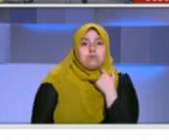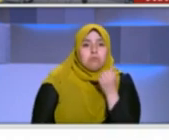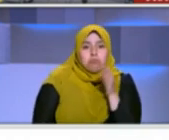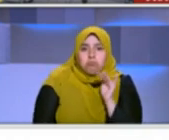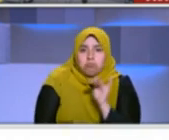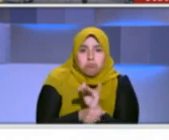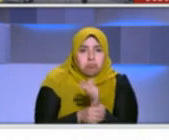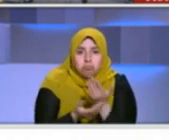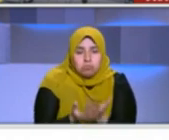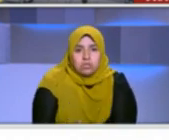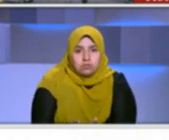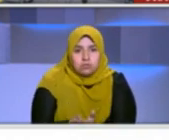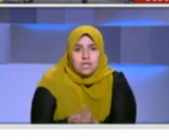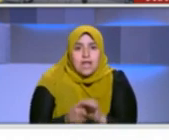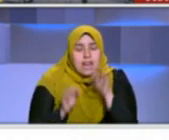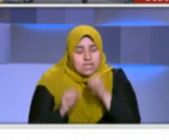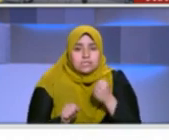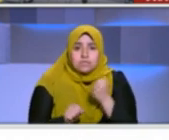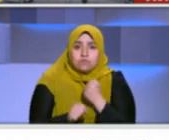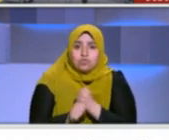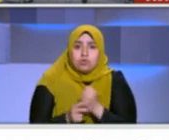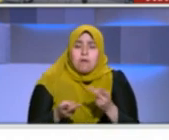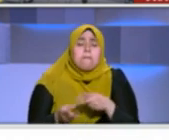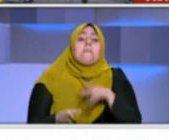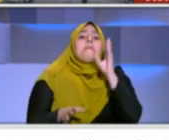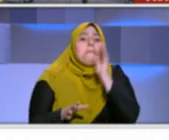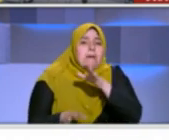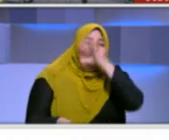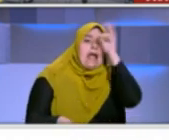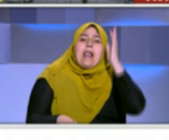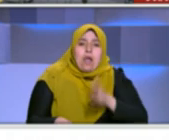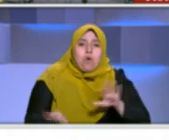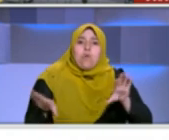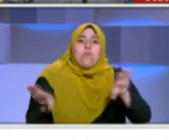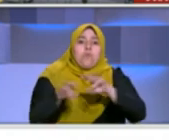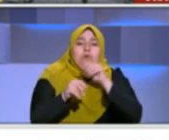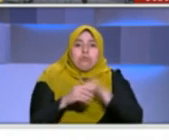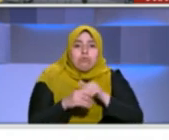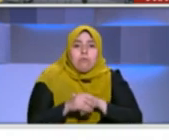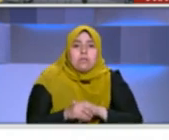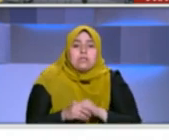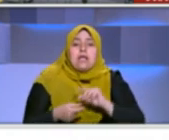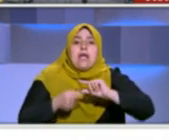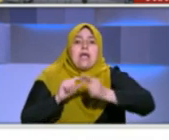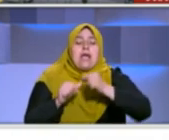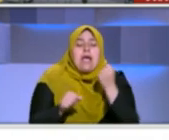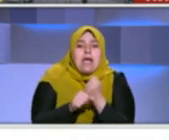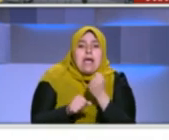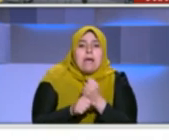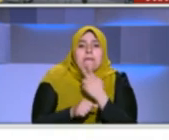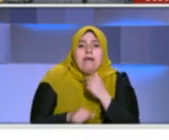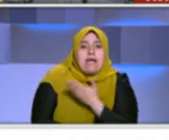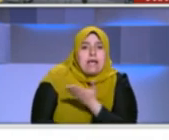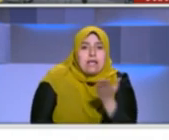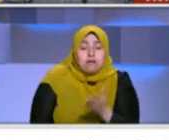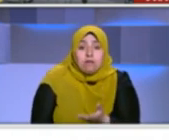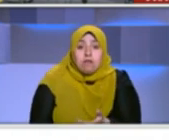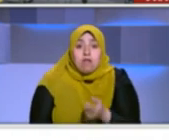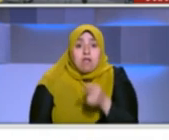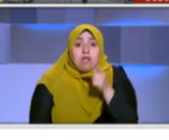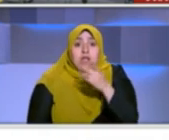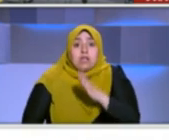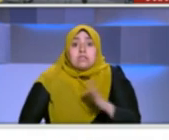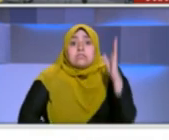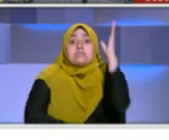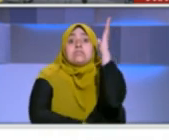من العماله؟ حتى لو حضرتك قلت لي ان في تبرعات، حتى لو قلت ان في اعمال خيريه، الاعمال الخيريه لا تقيم اقتصاد. الاقتصاد لا